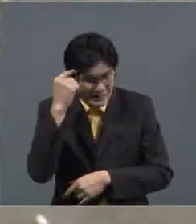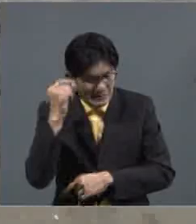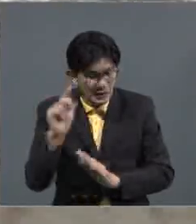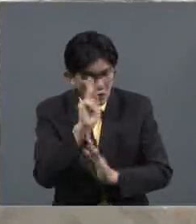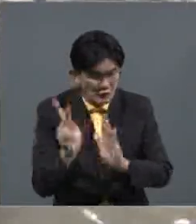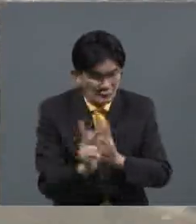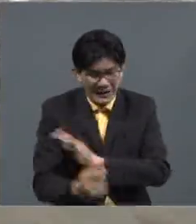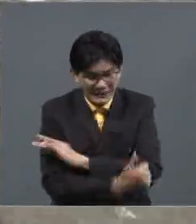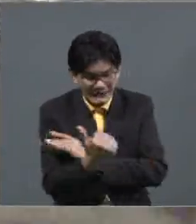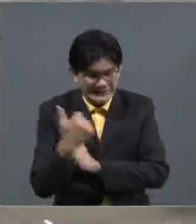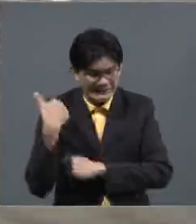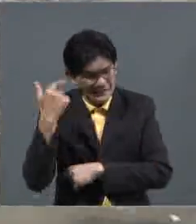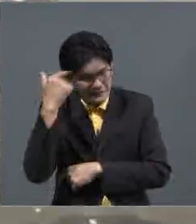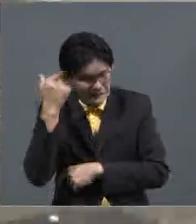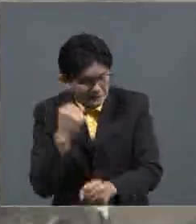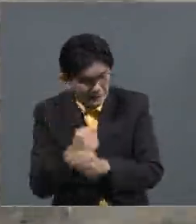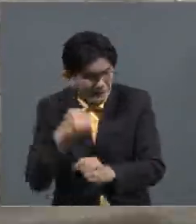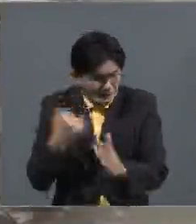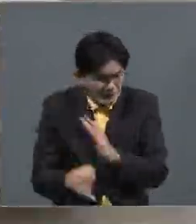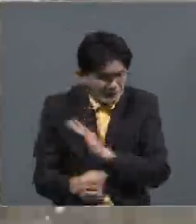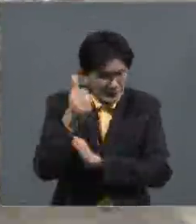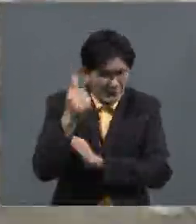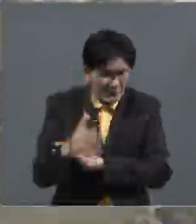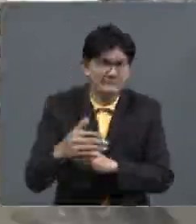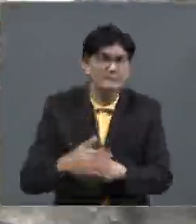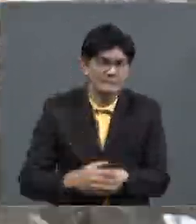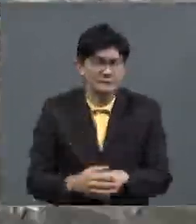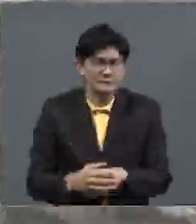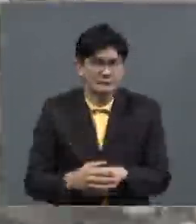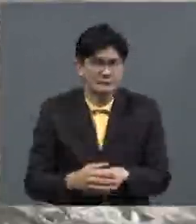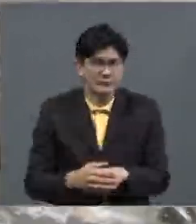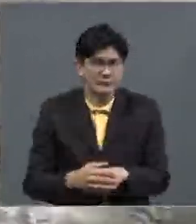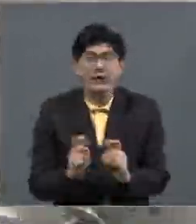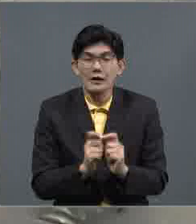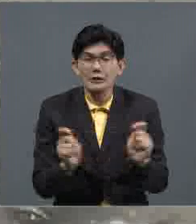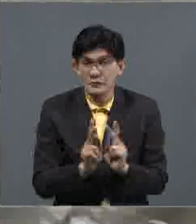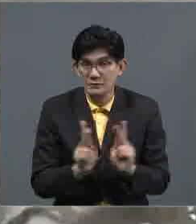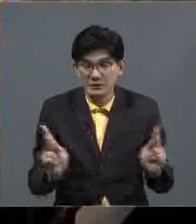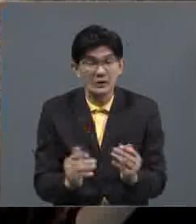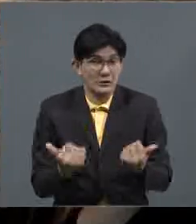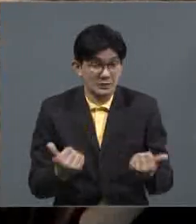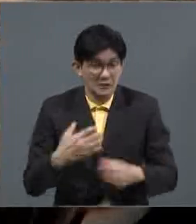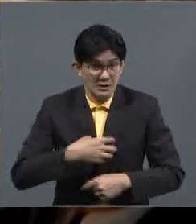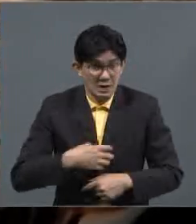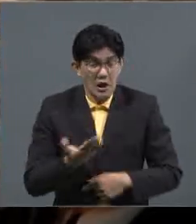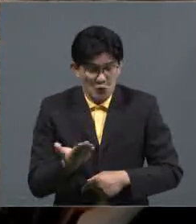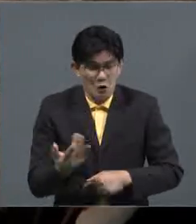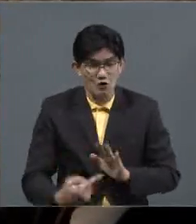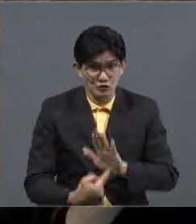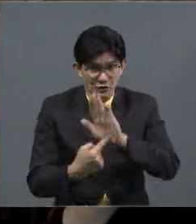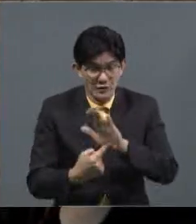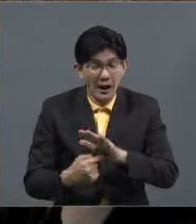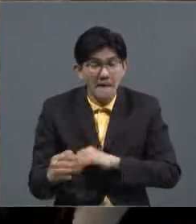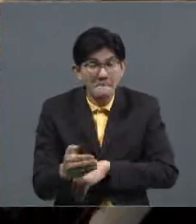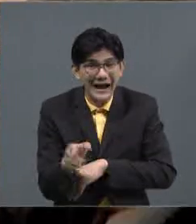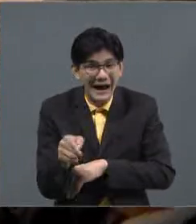ายอื่นอะไรที่จะดำเนินการเอาผิดได้ไหมครับส่วนเรื่องที่คณะอนุกรรมการเนี่ยต้องการจะขอตัวอย่างครีบปลาหมอ